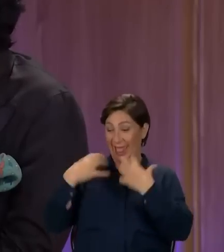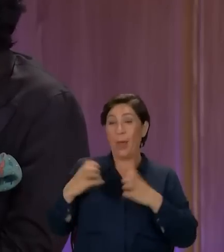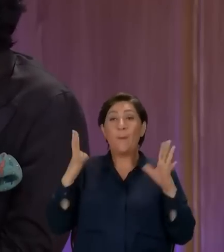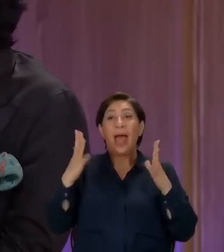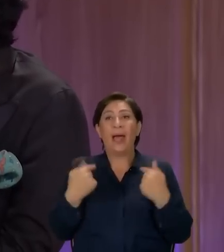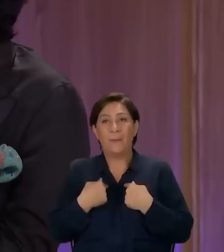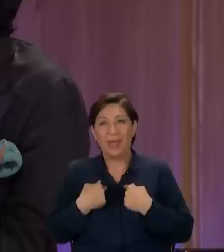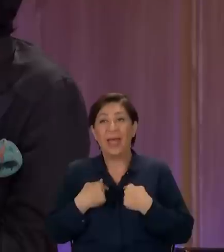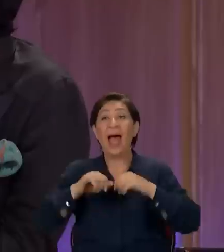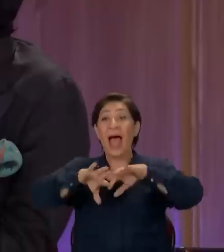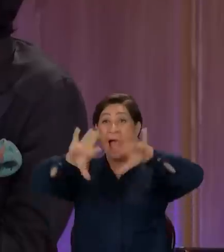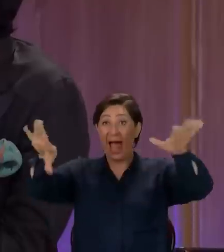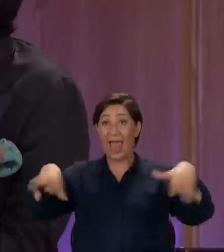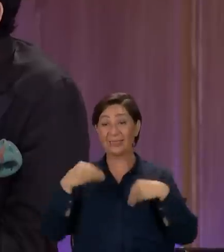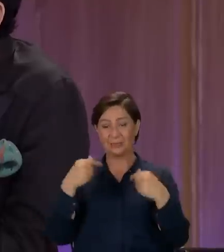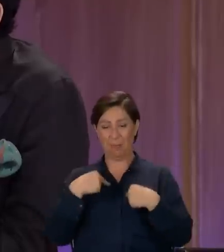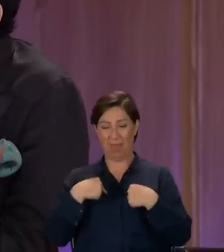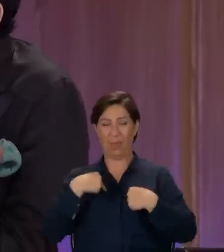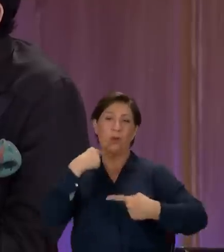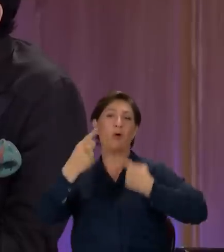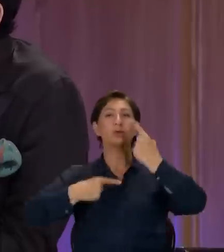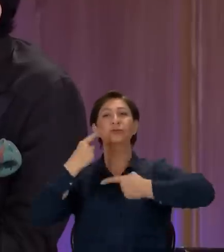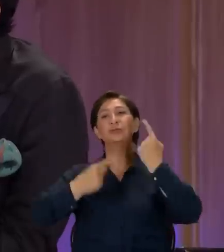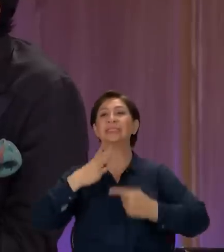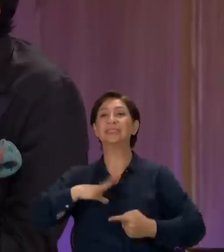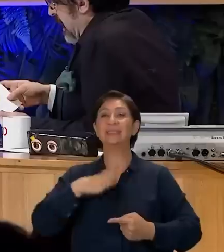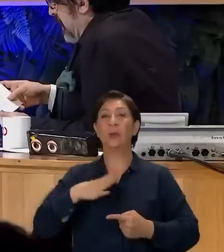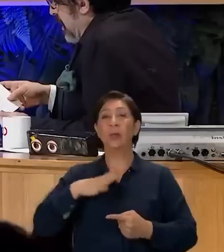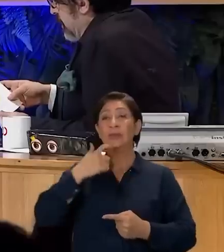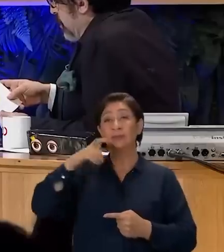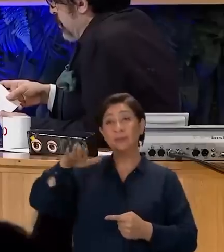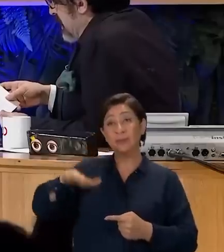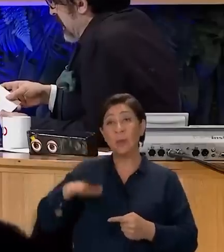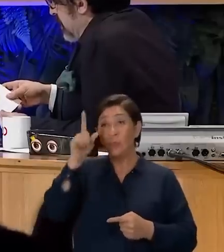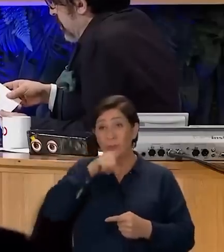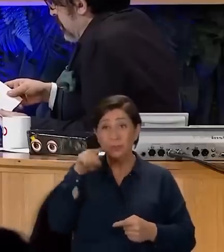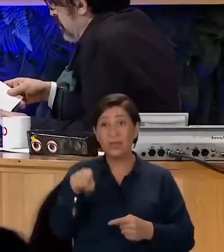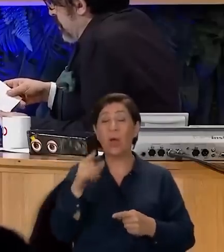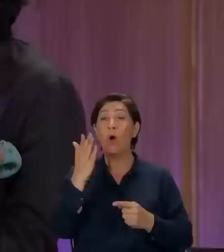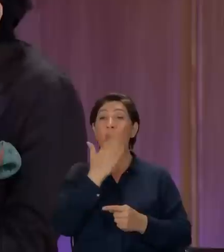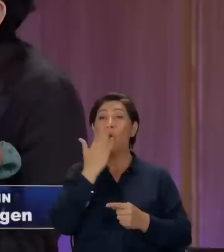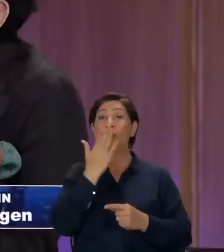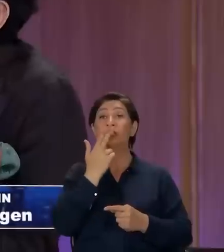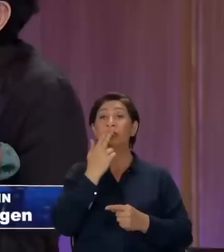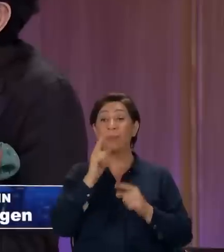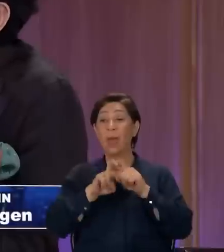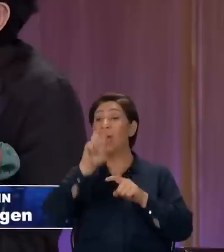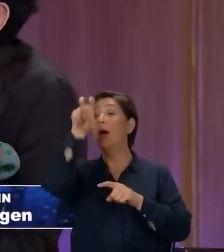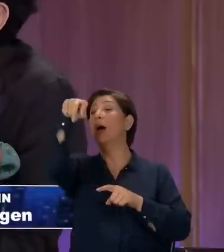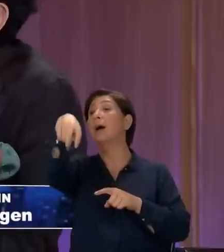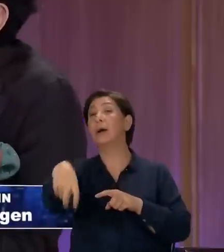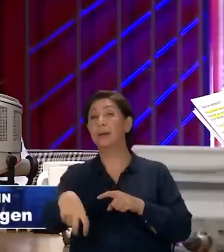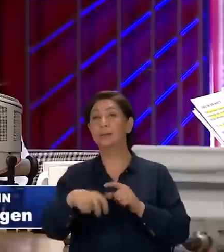ben. Herkes beni konuşsun istiyorum. Küçükken... Bu yüzden okulun camından bile